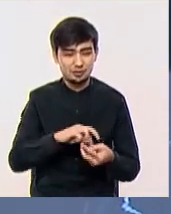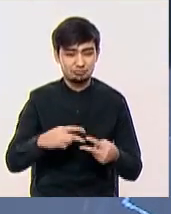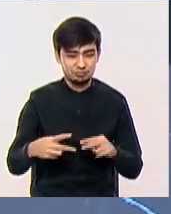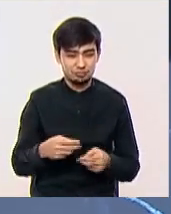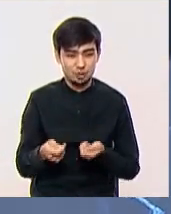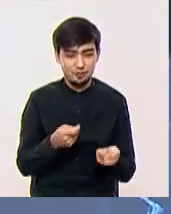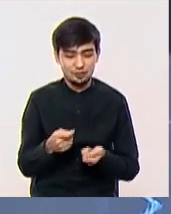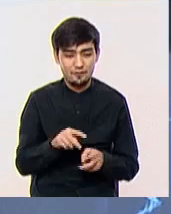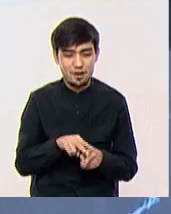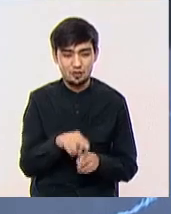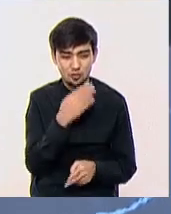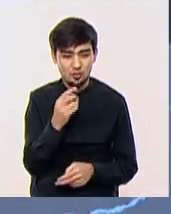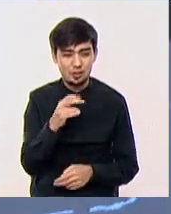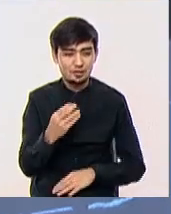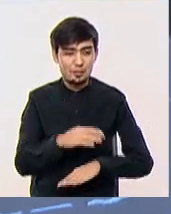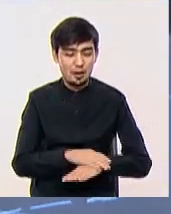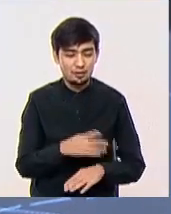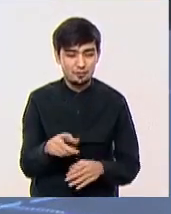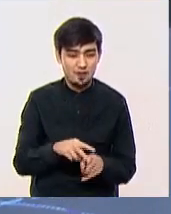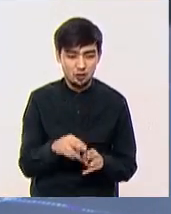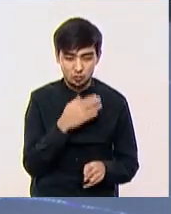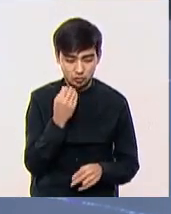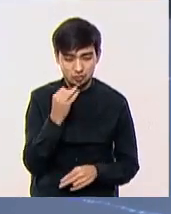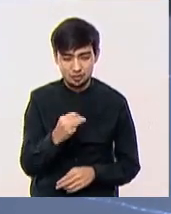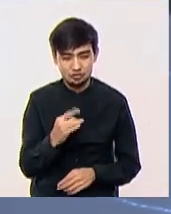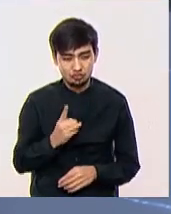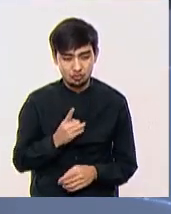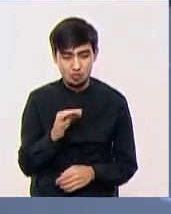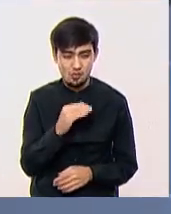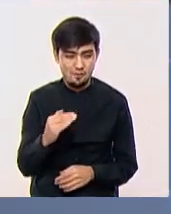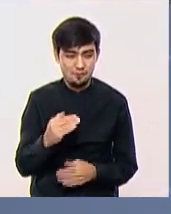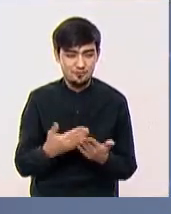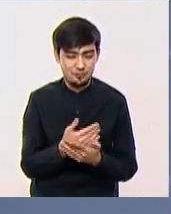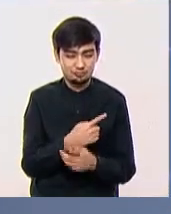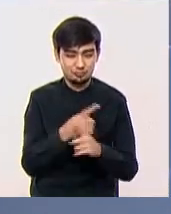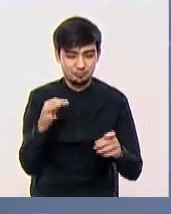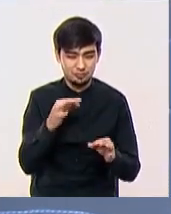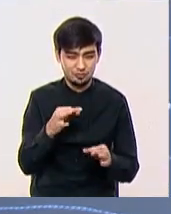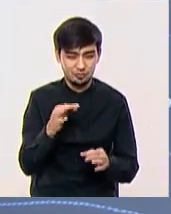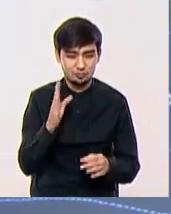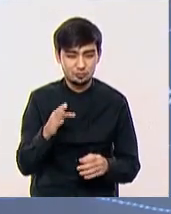не повлияло на работу над банка и попросили дождаться официальной информации о назначении